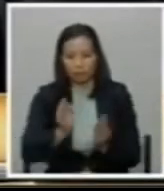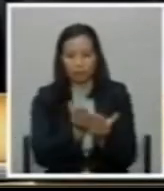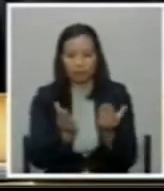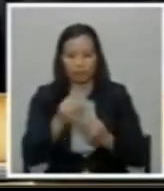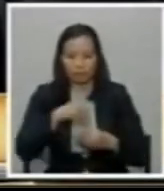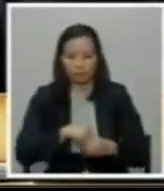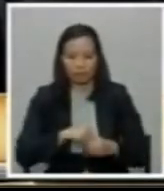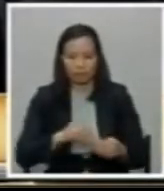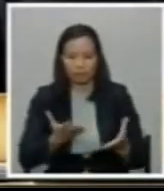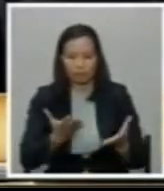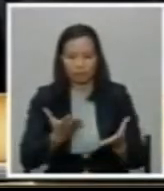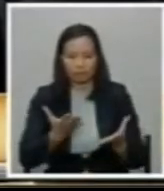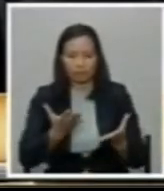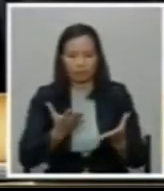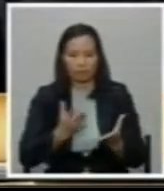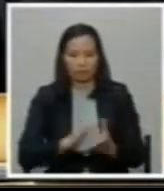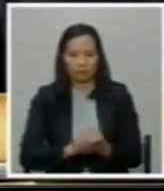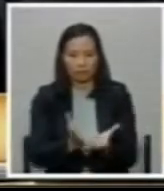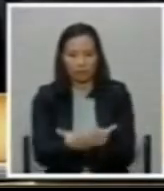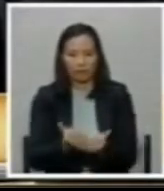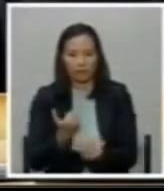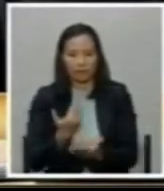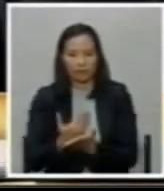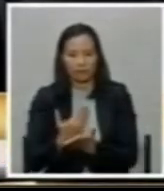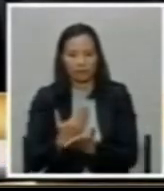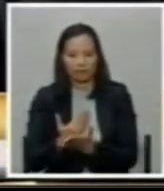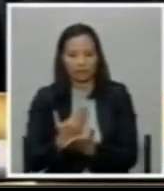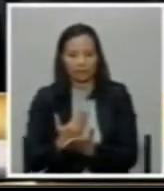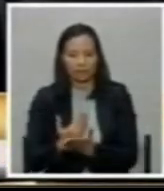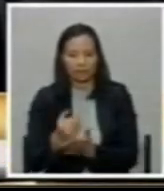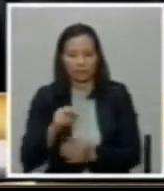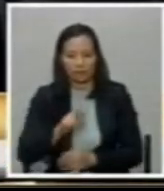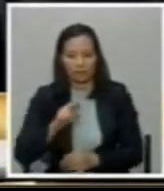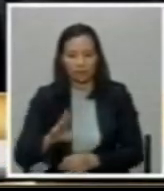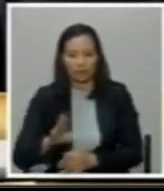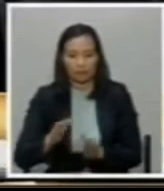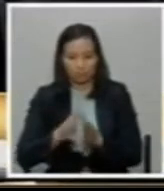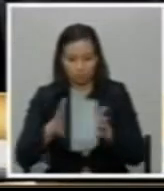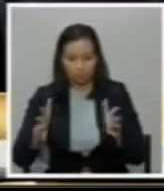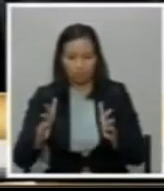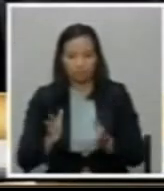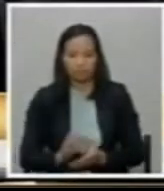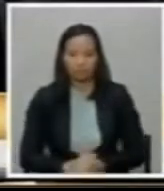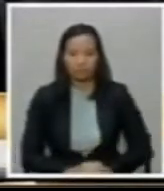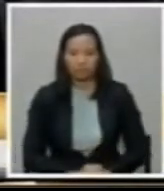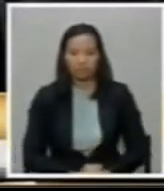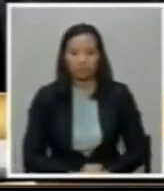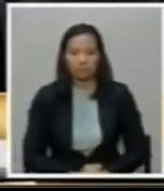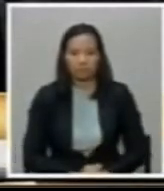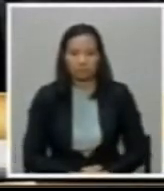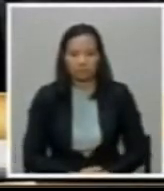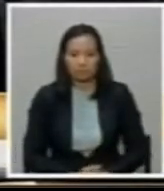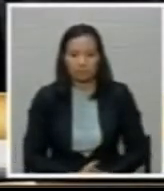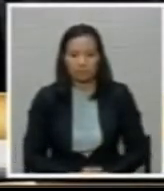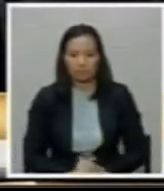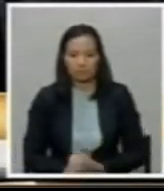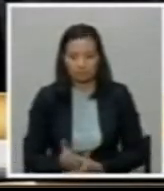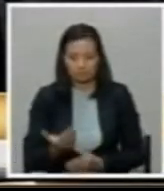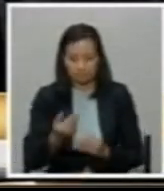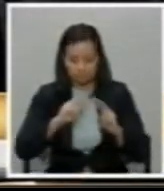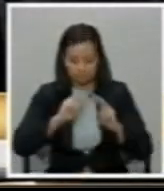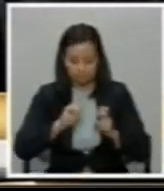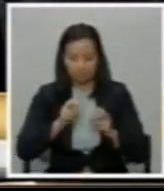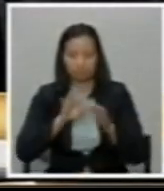ลเนี่ยนะครับได้รับเงินจากระบบนี้ไปมากเกินไปนะครับอีกประการนึงผม